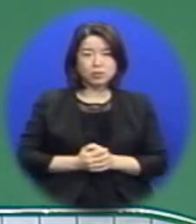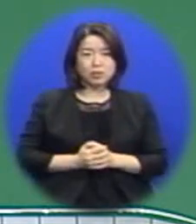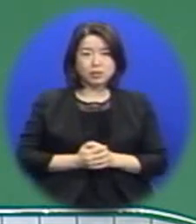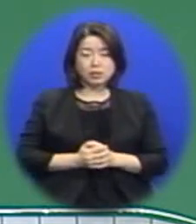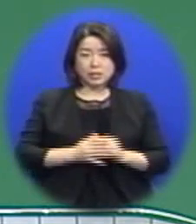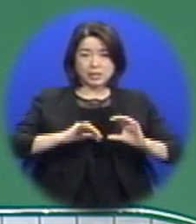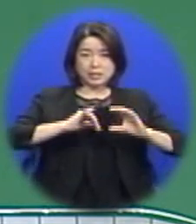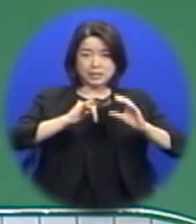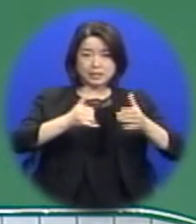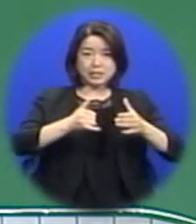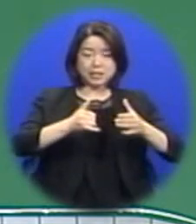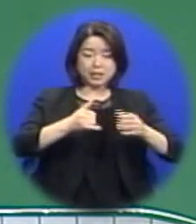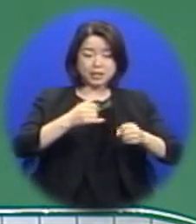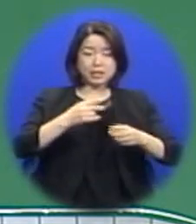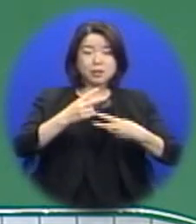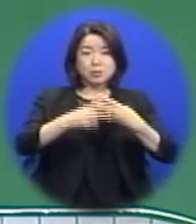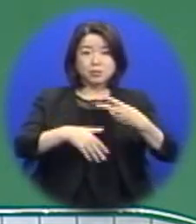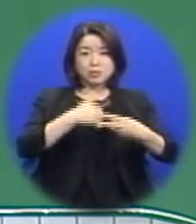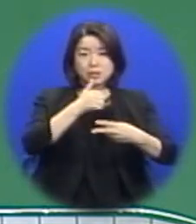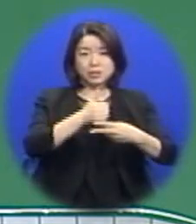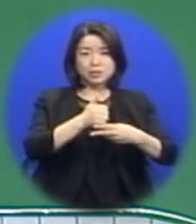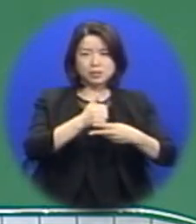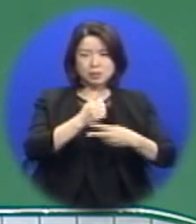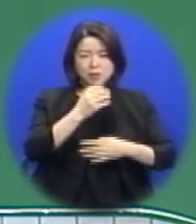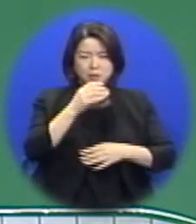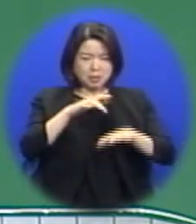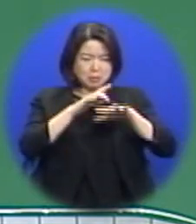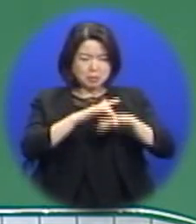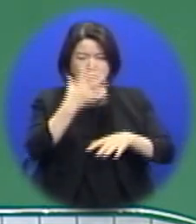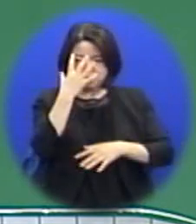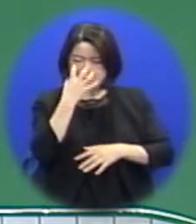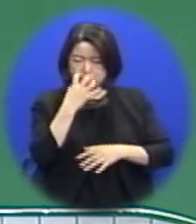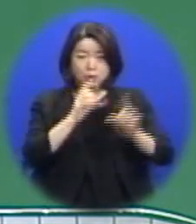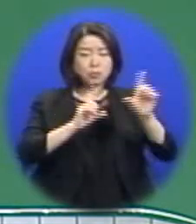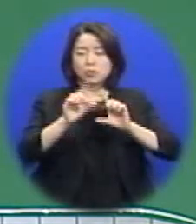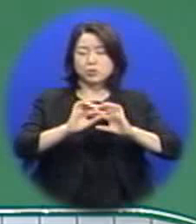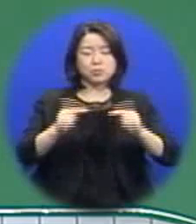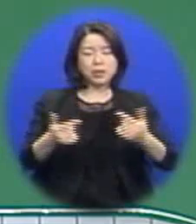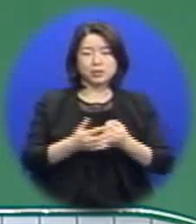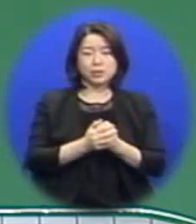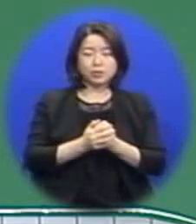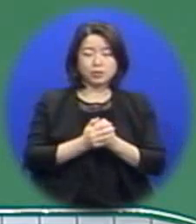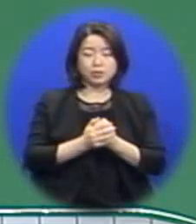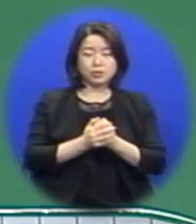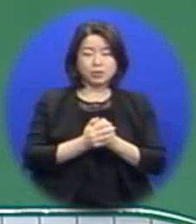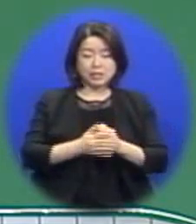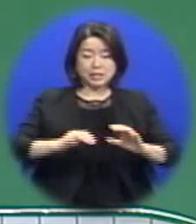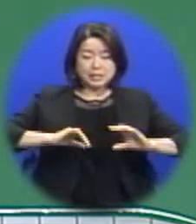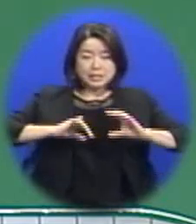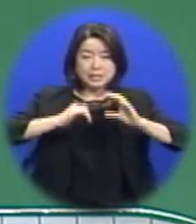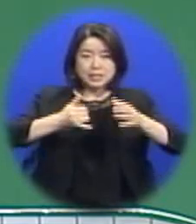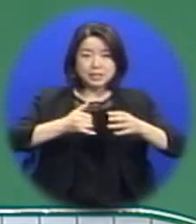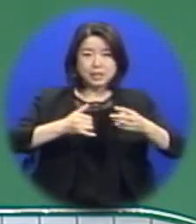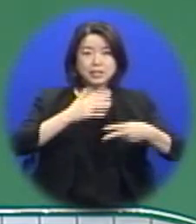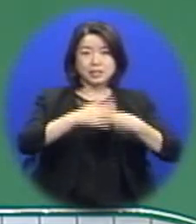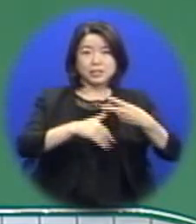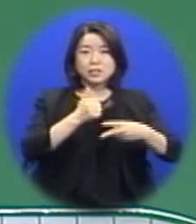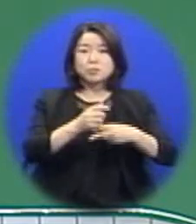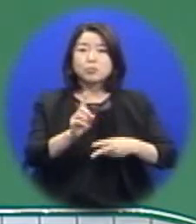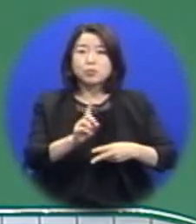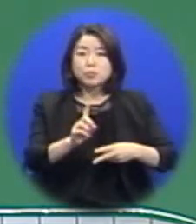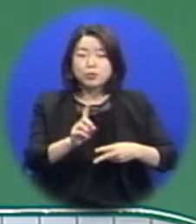세상의 신은 흉측한 모습으로 다가오지 않습니다. 여러분, 세상 신이 어떤 건지 아십니까?